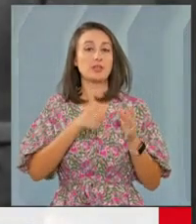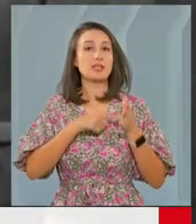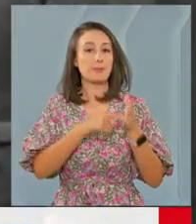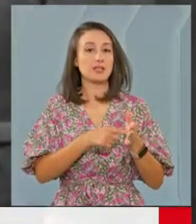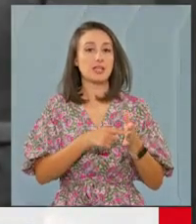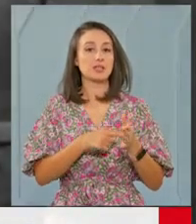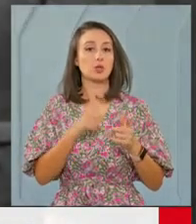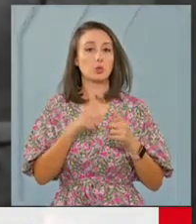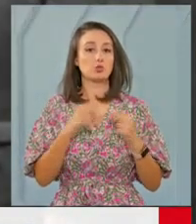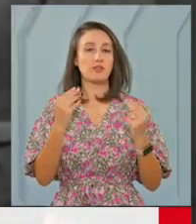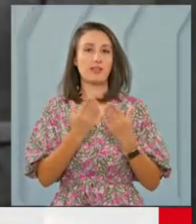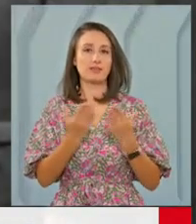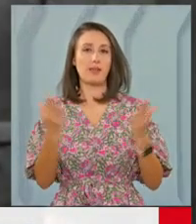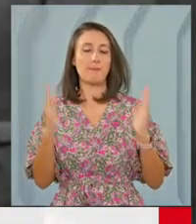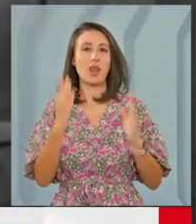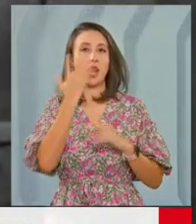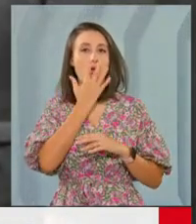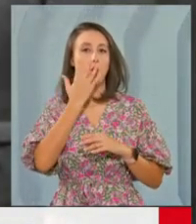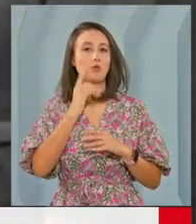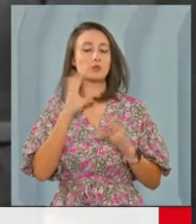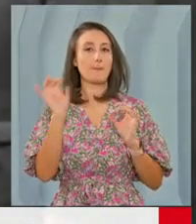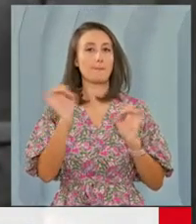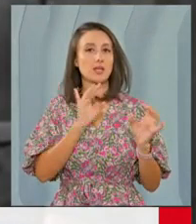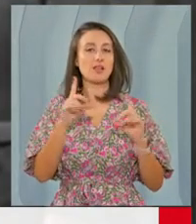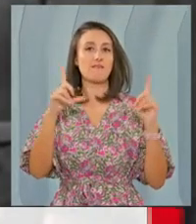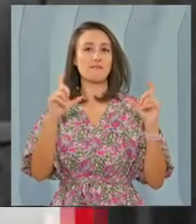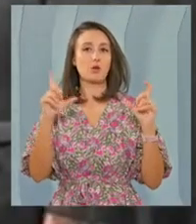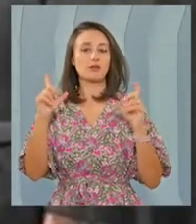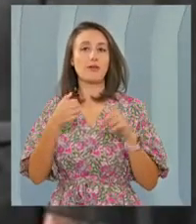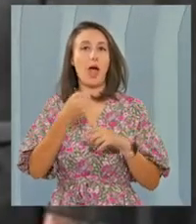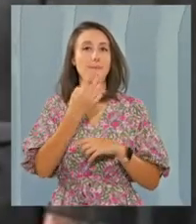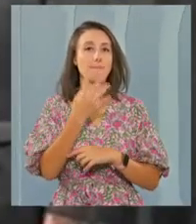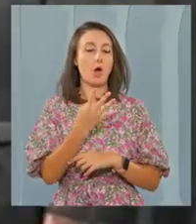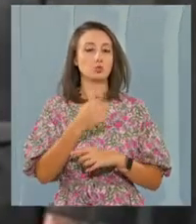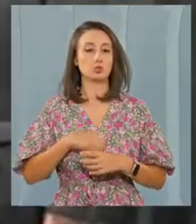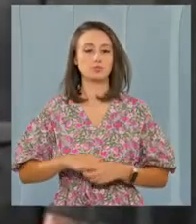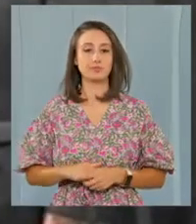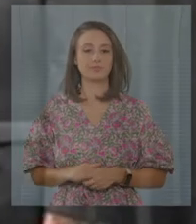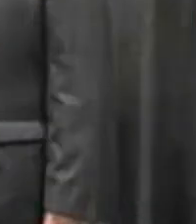la târg cu o draperie neagră pe care erau prinse fotografia patru color cu locuri din România